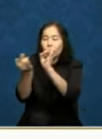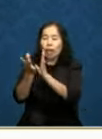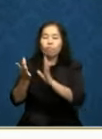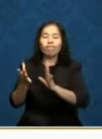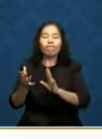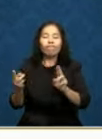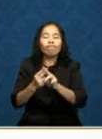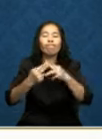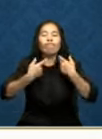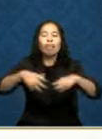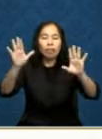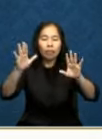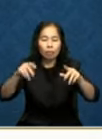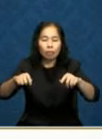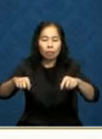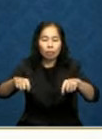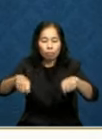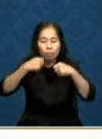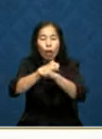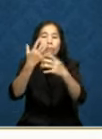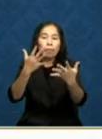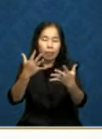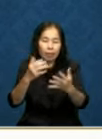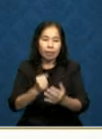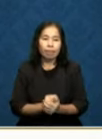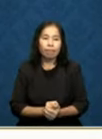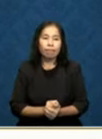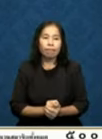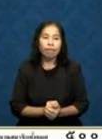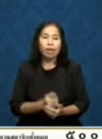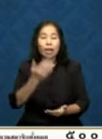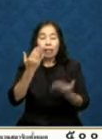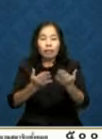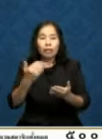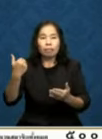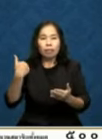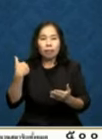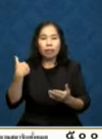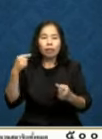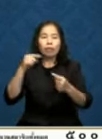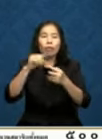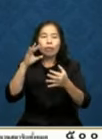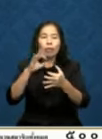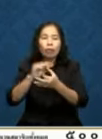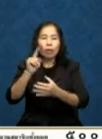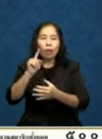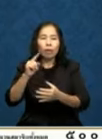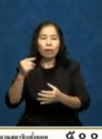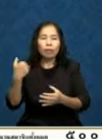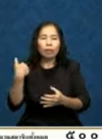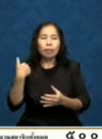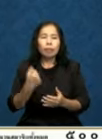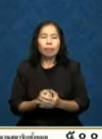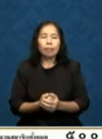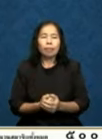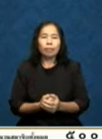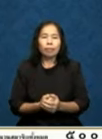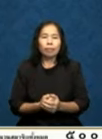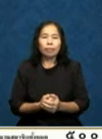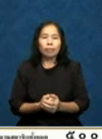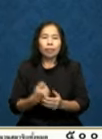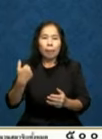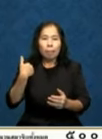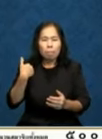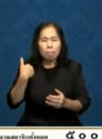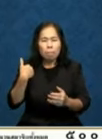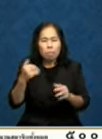ค่ะ2 อย่างเช่นโรคบุคลิกภาพหลงตัวเองหรือว่า Narcissistic Personality Disorder หรือว่า NPD นะคะมีอา